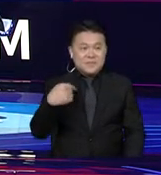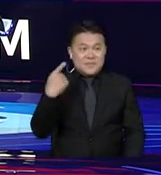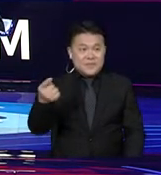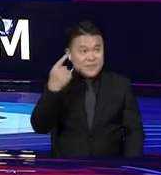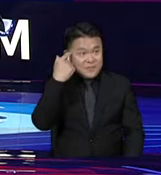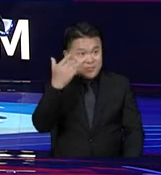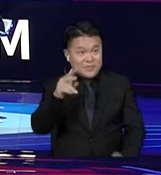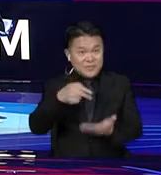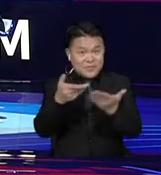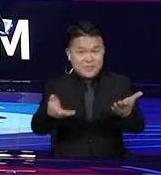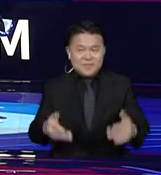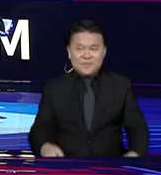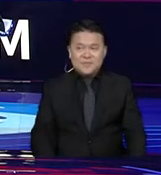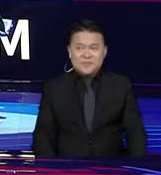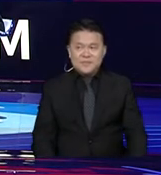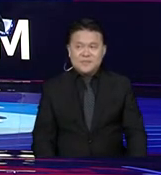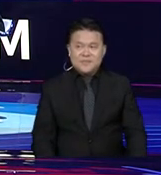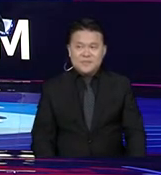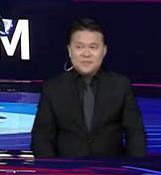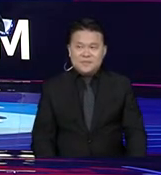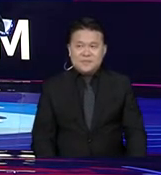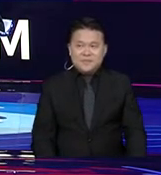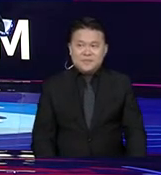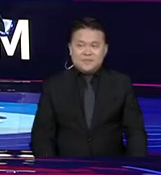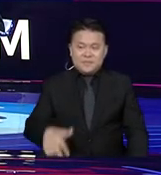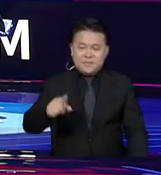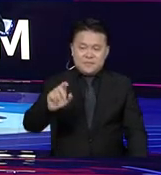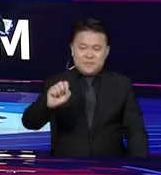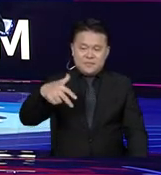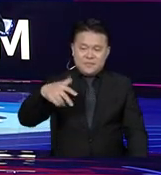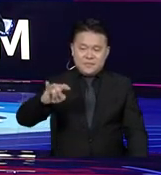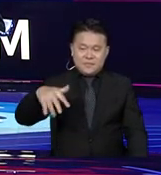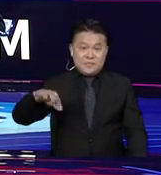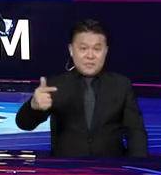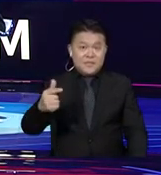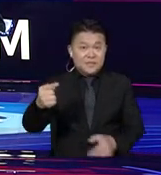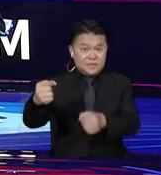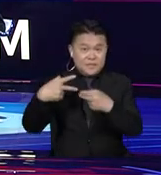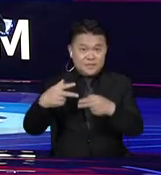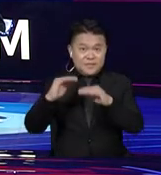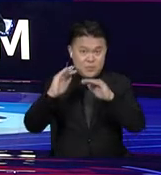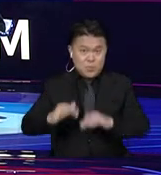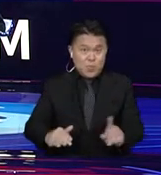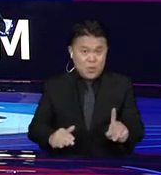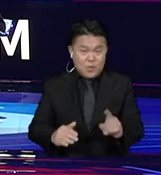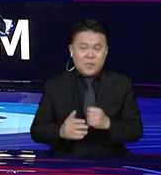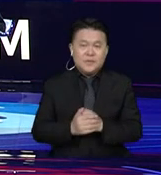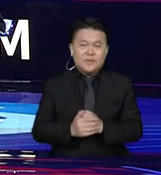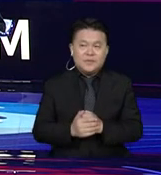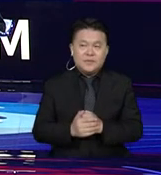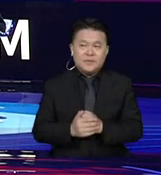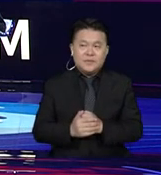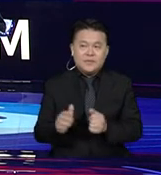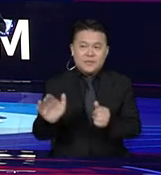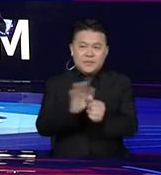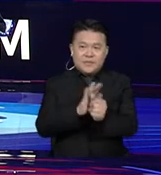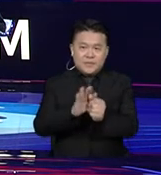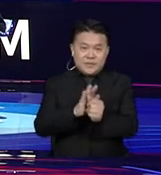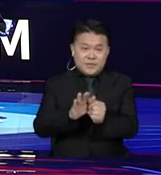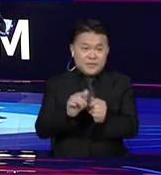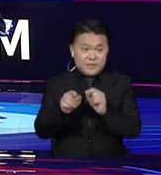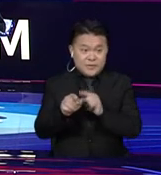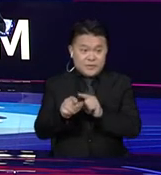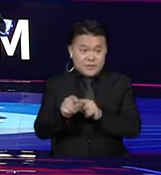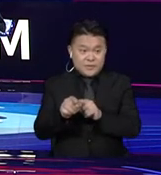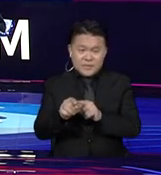질문 읽어드리겠습니다. 정세진 님께서 보내주신 질문입니다. 다정한 늑대들은